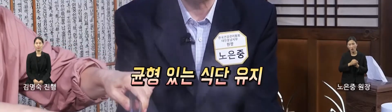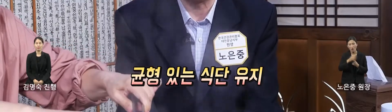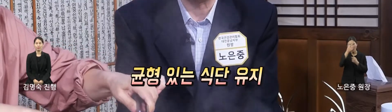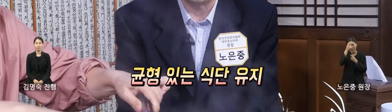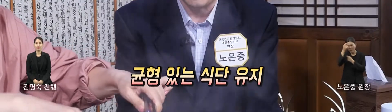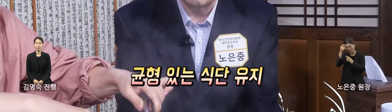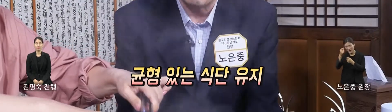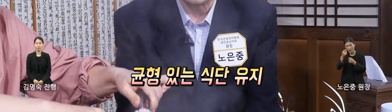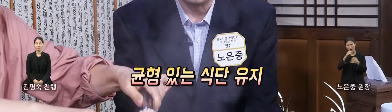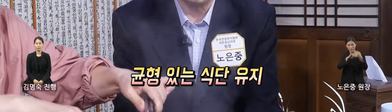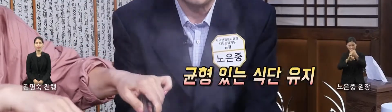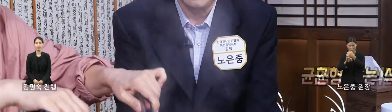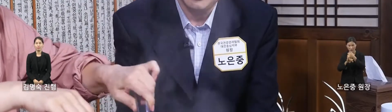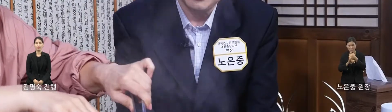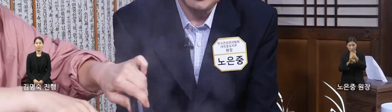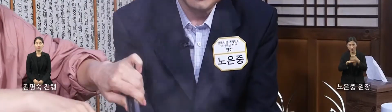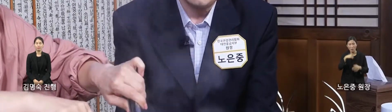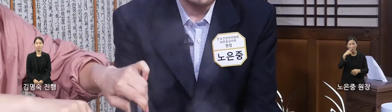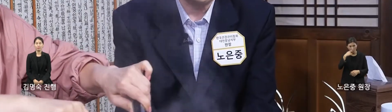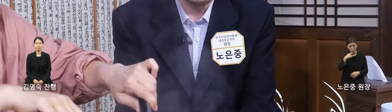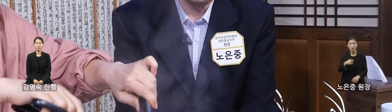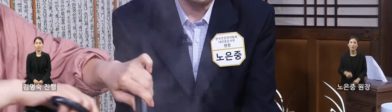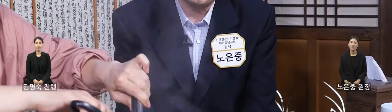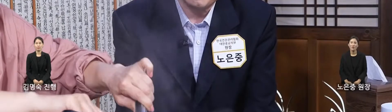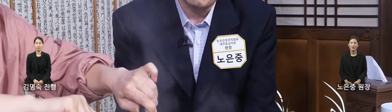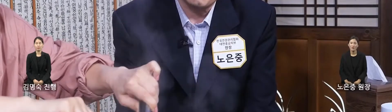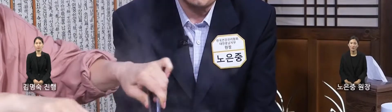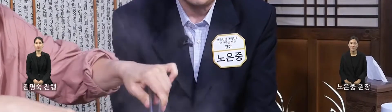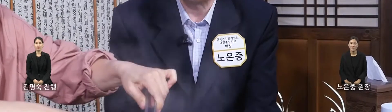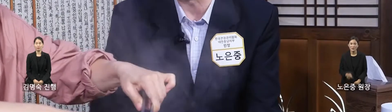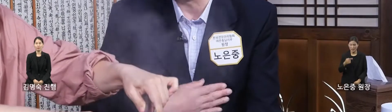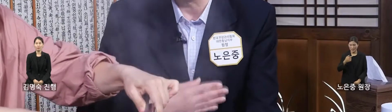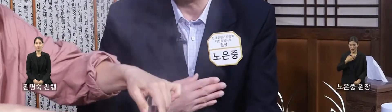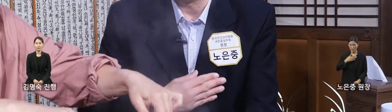있는 식단을 유지하려고 노력하고 이렇게 검진하시는 분하고